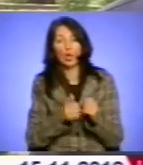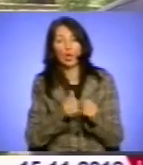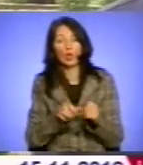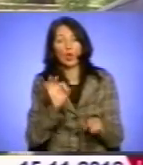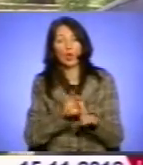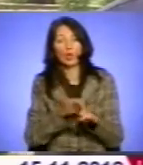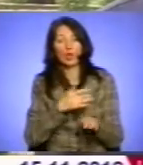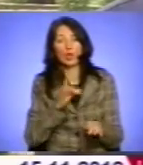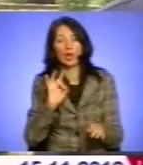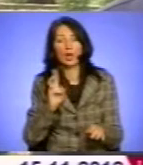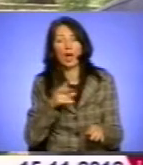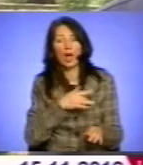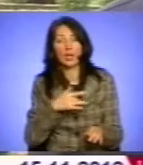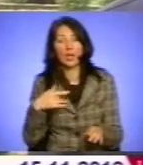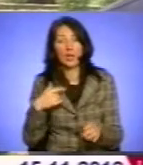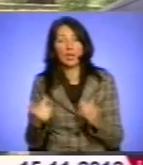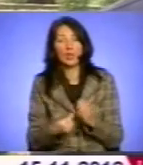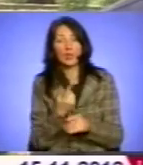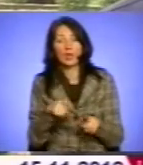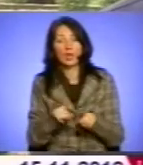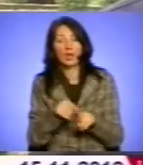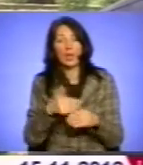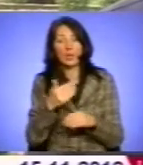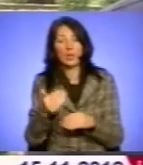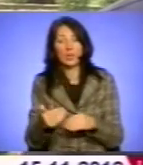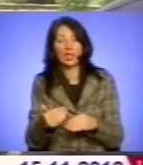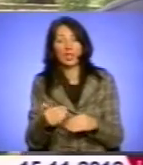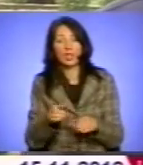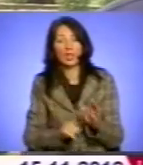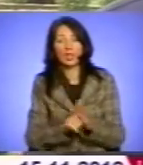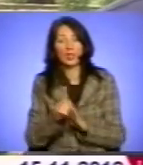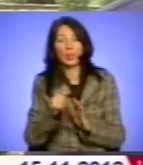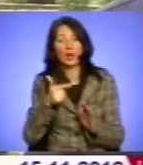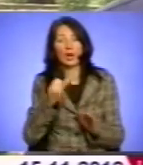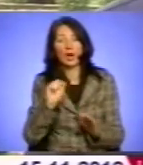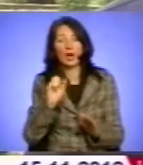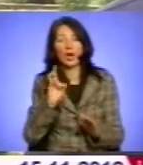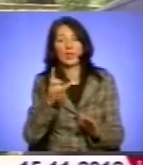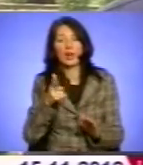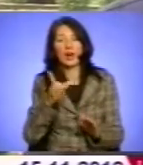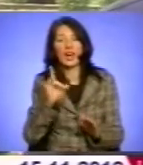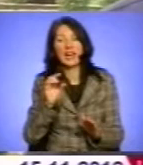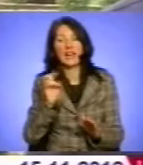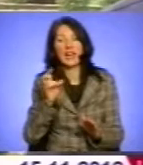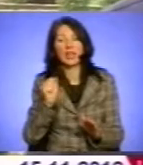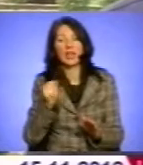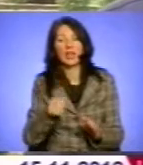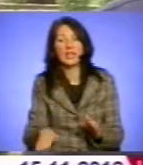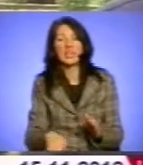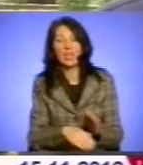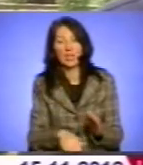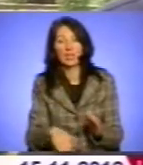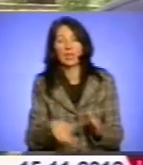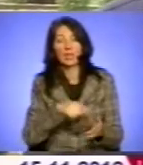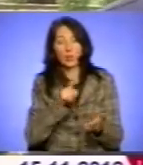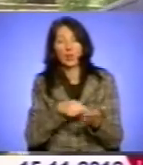раком легень. Знову ж, в пізнішій стадії наступає гангрена ніг. І, як правило, стоїть питання,